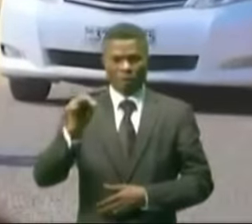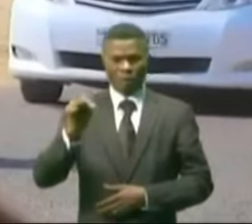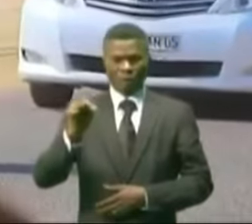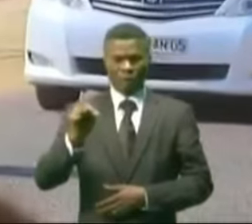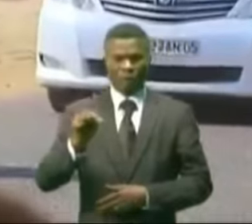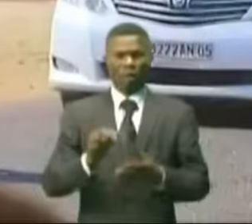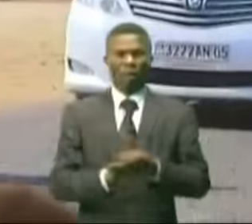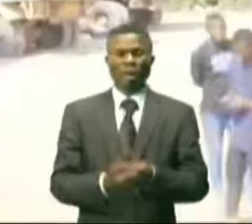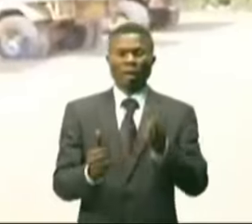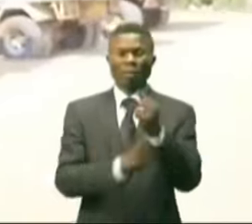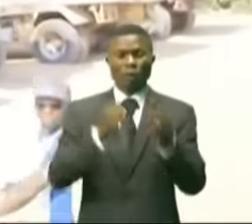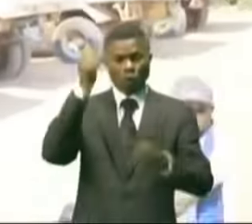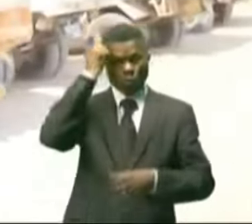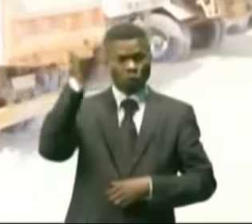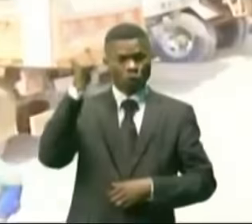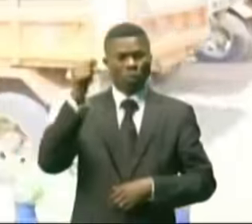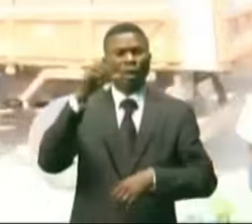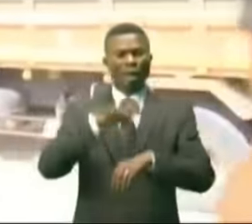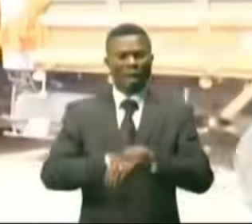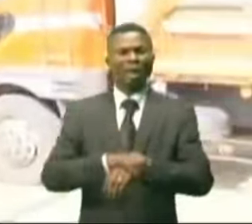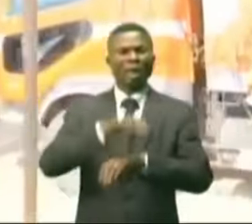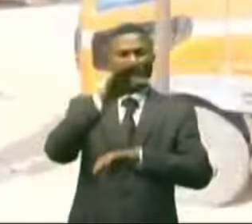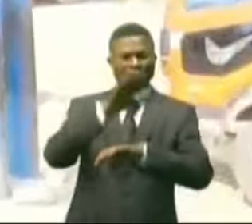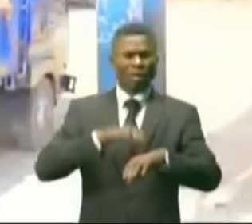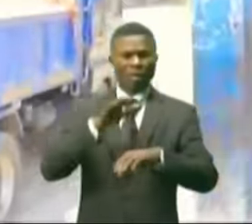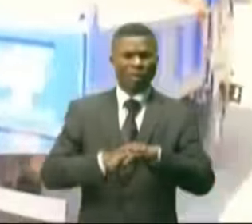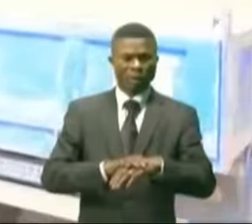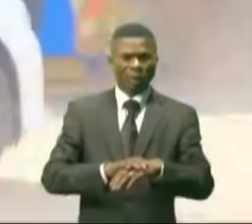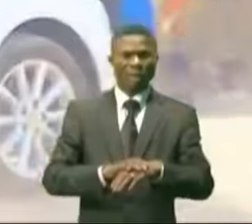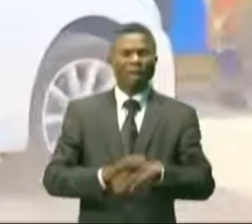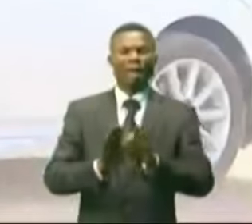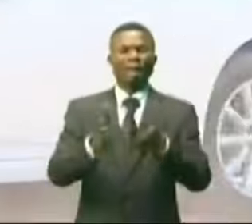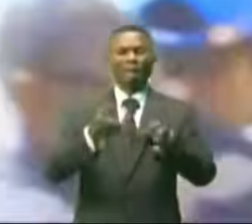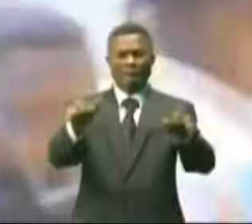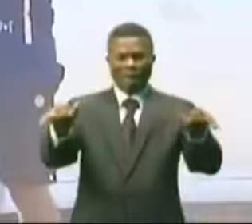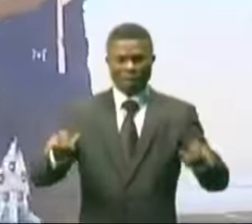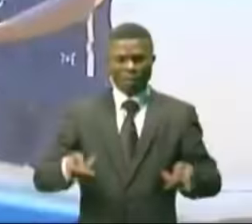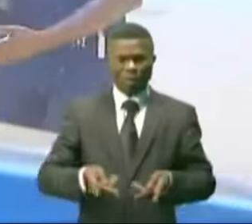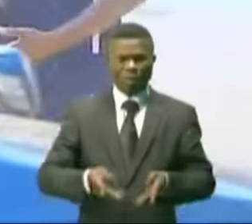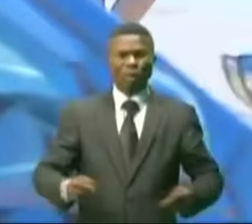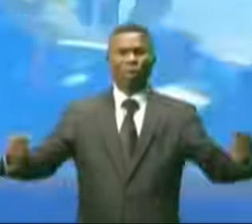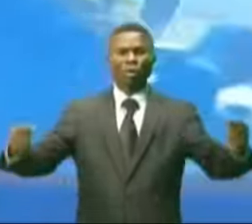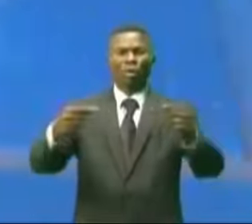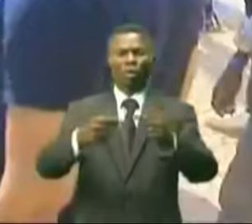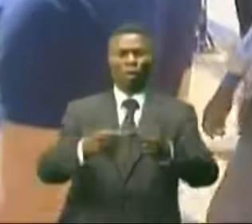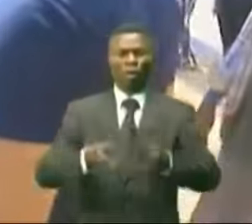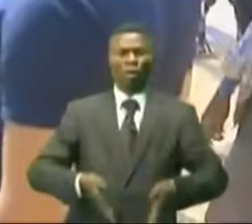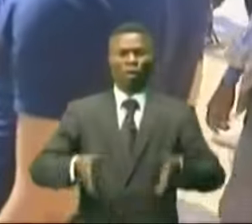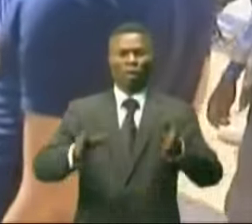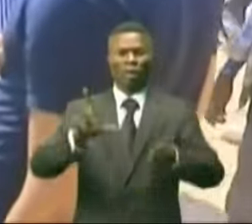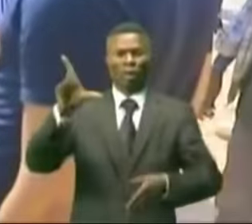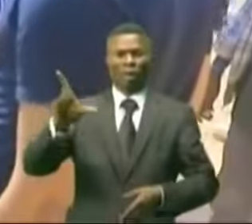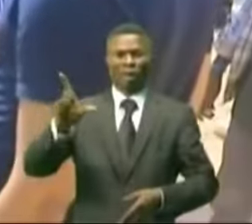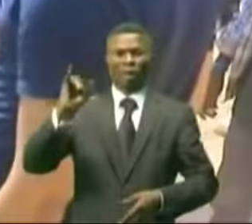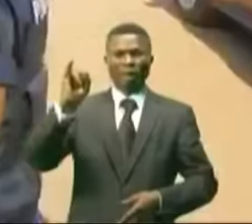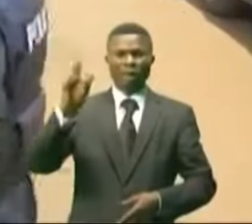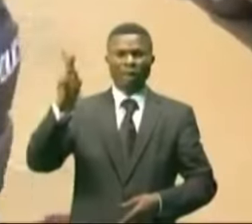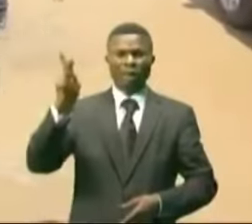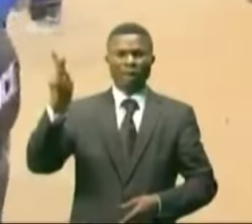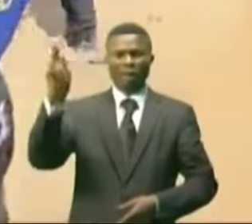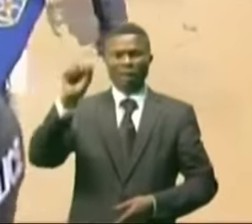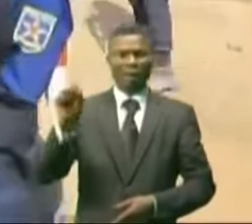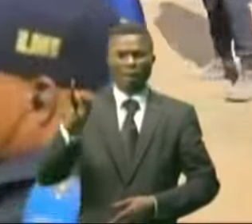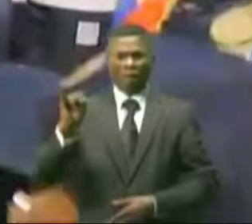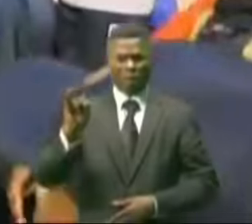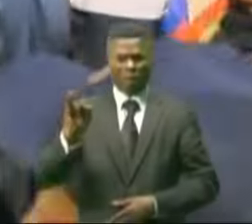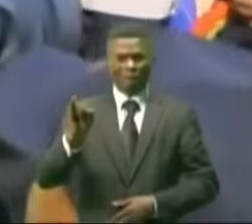récalcitrants interpellés à plusieurs reprises pour libérer l'espace situé au croisement des routes Likasi et Kasenga ont eu l'essor de